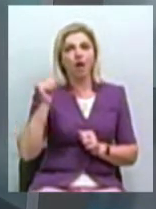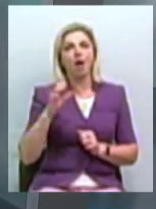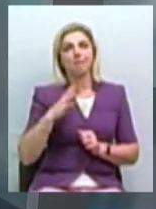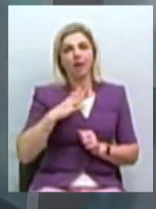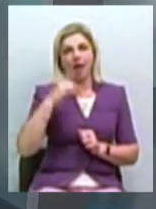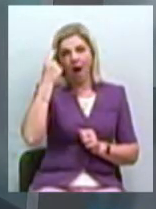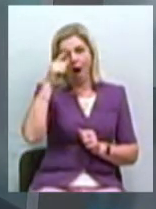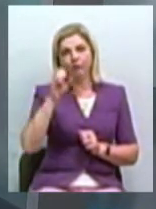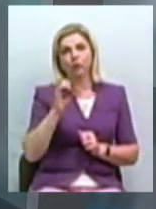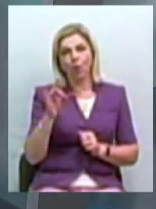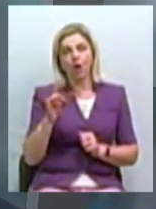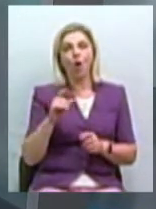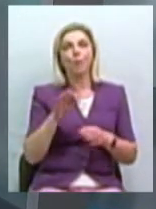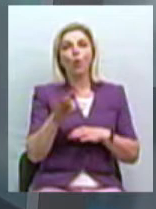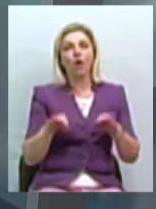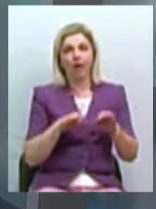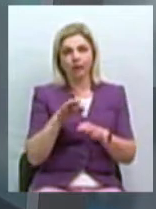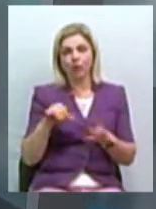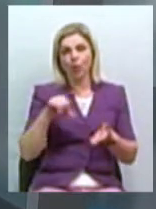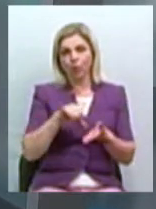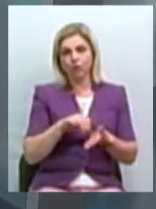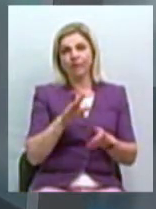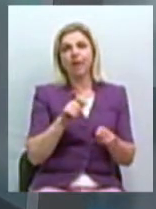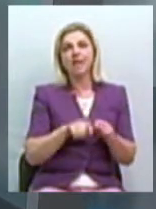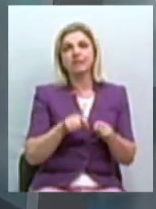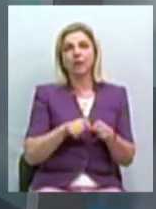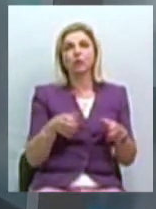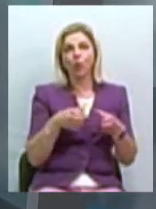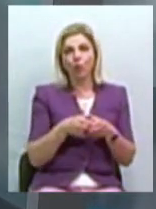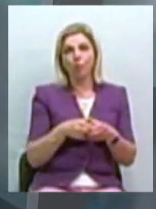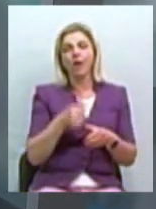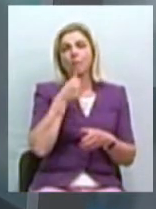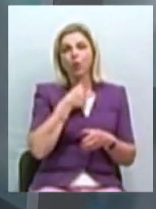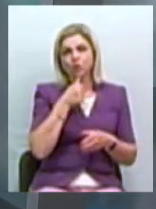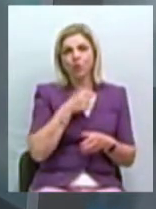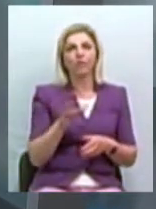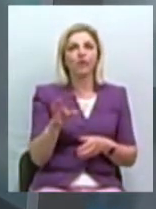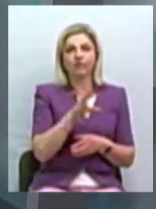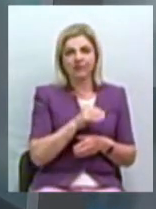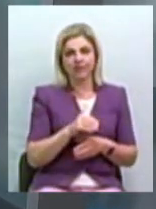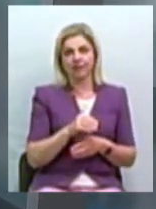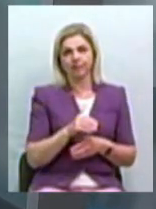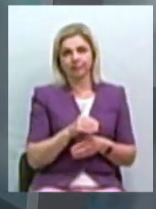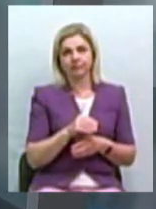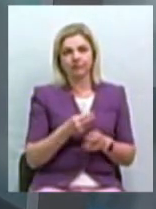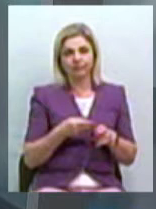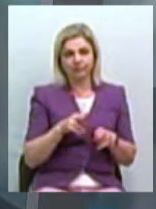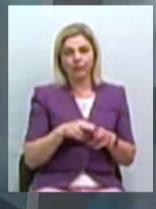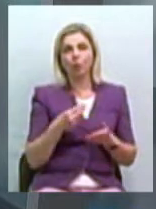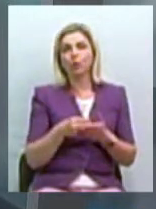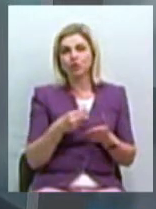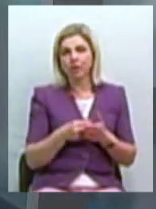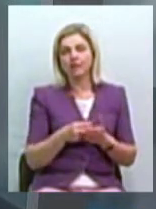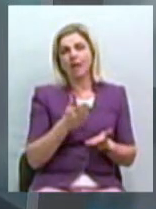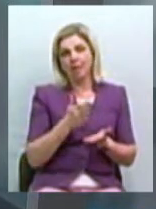авторами проєктів, беруть участь в експертній групі, вже, скажімо, пройшовши всі круги даного громадського бюджету,